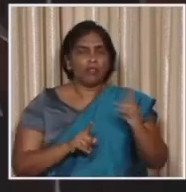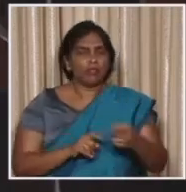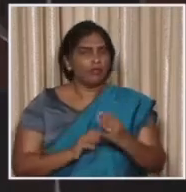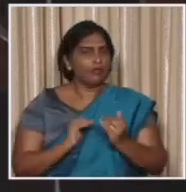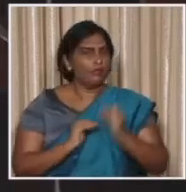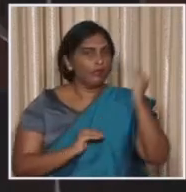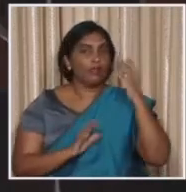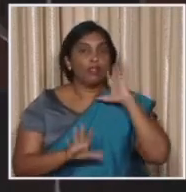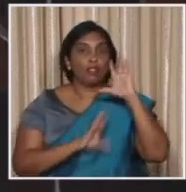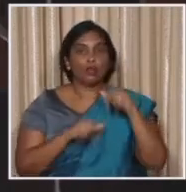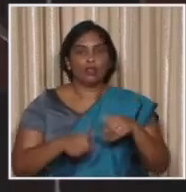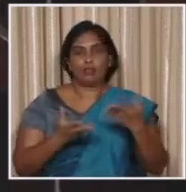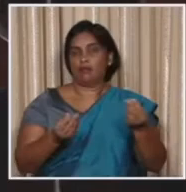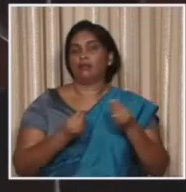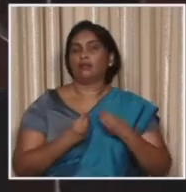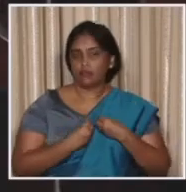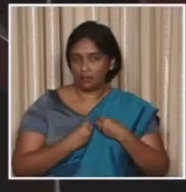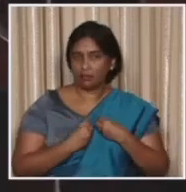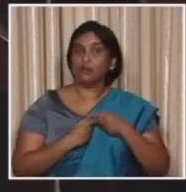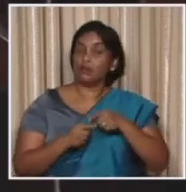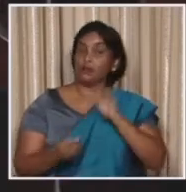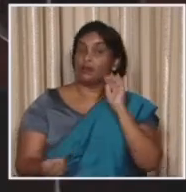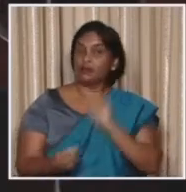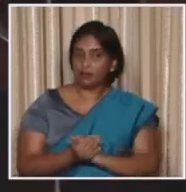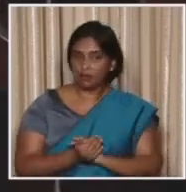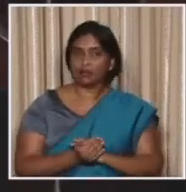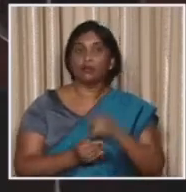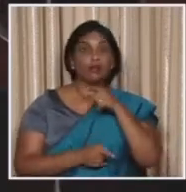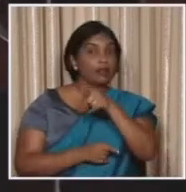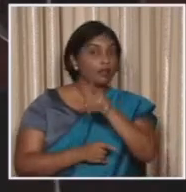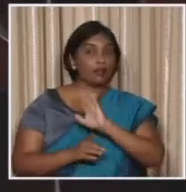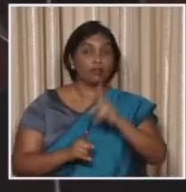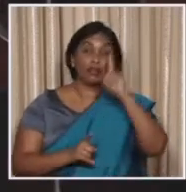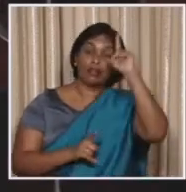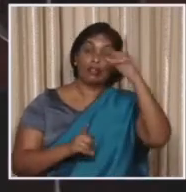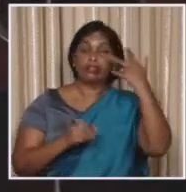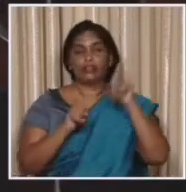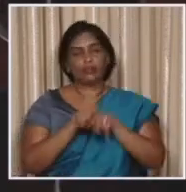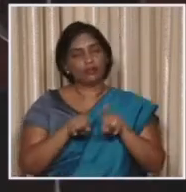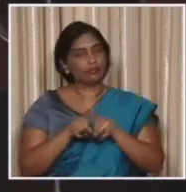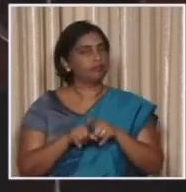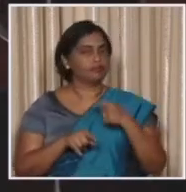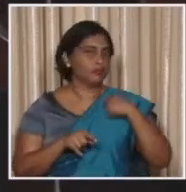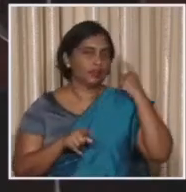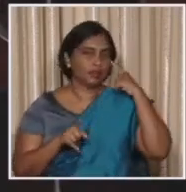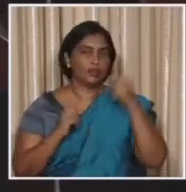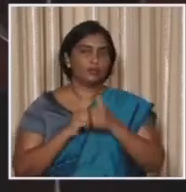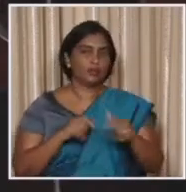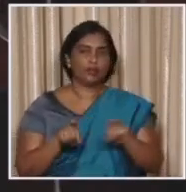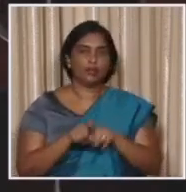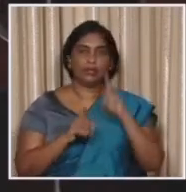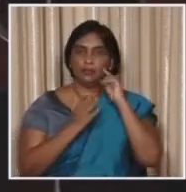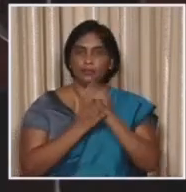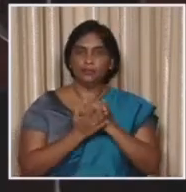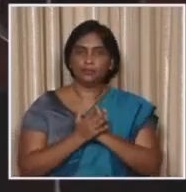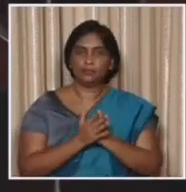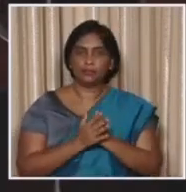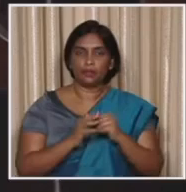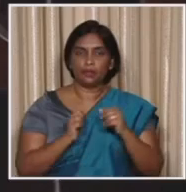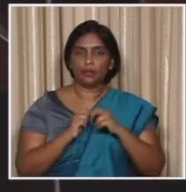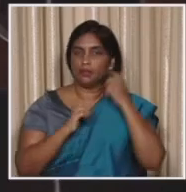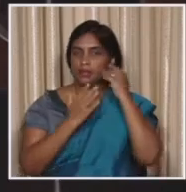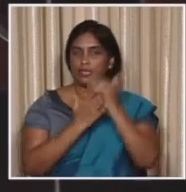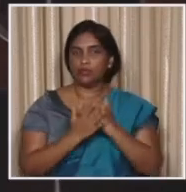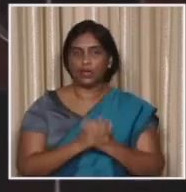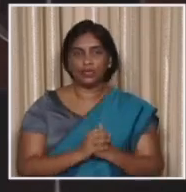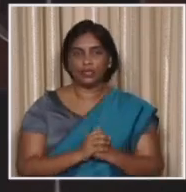කියනවා නැහැ තොරතුරු ආවේ දැන් කියලා. ඉතින් මේක තියාගෙන ඔබතුමා නෙමෙයි විශ්වකර්ම දිව්‍ය පුත්‍රයා හිටියත් මම හිතන්නේ මේ හදිසි මිලදී ගැනීම නවත්තන්න පුළුවන් කමක් තියේ